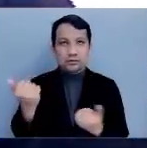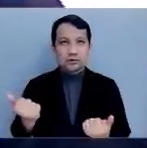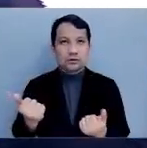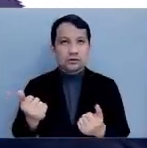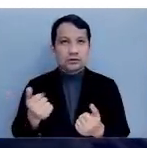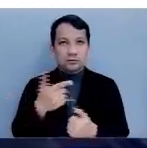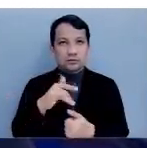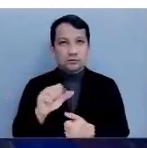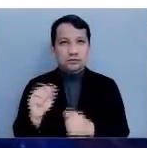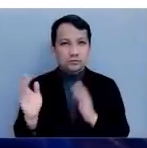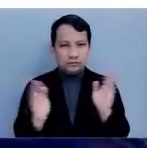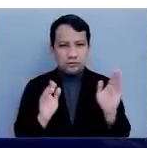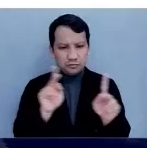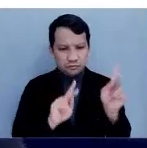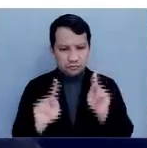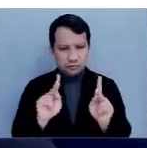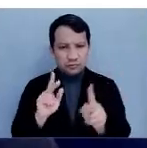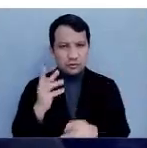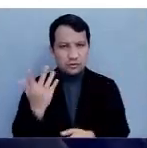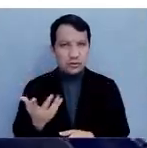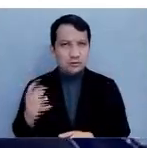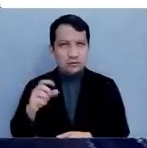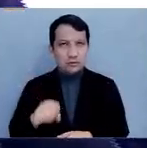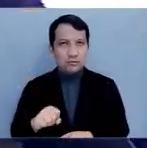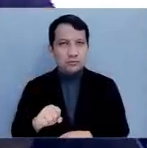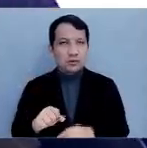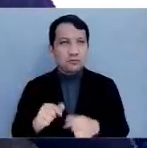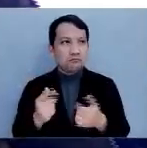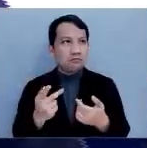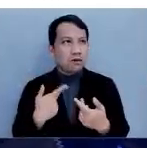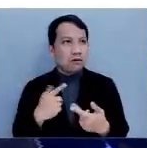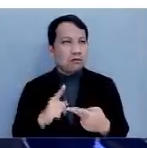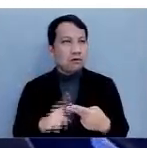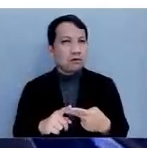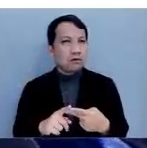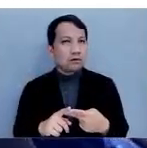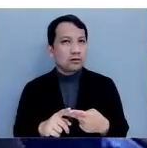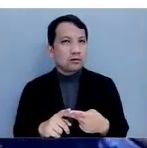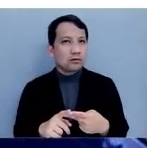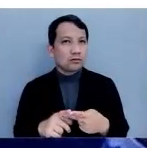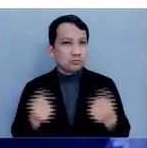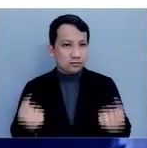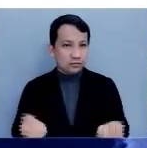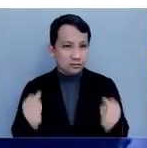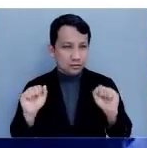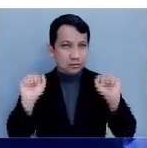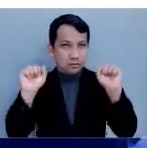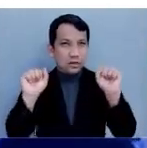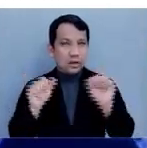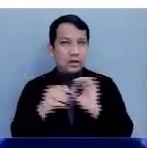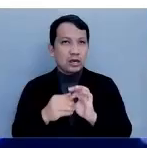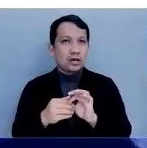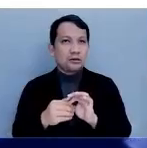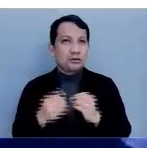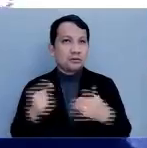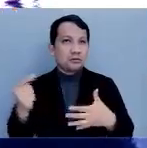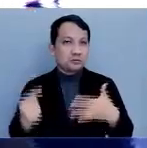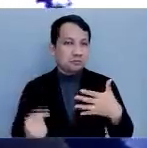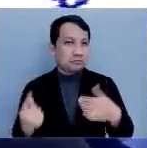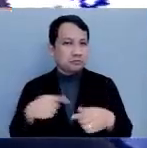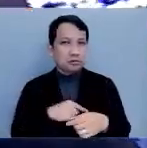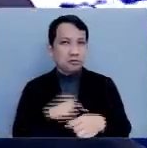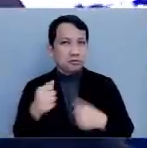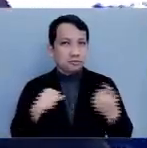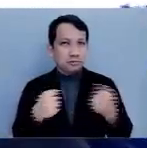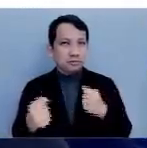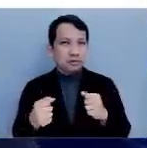gymnastics performed well in Cambodia. Then you also have your weightlifting, okay? And I'm sure a lot of other sports,